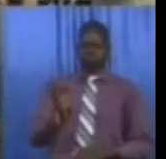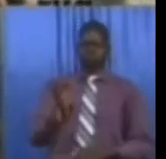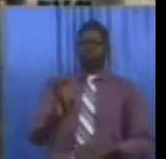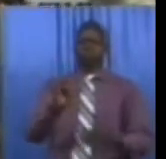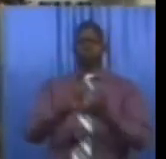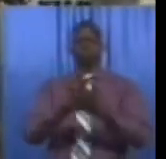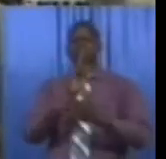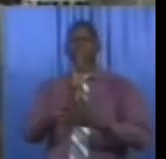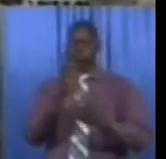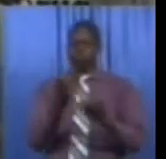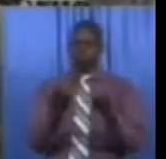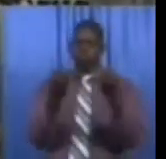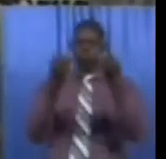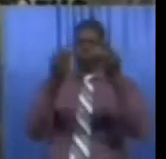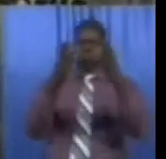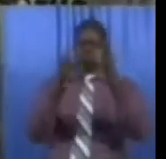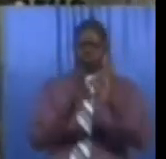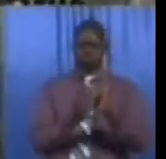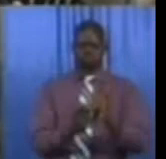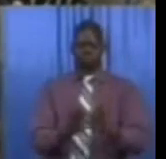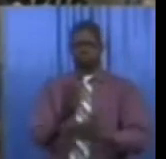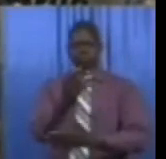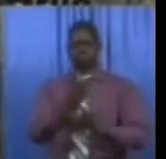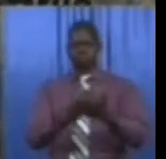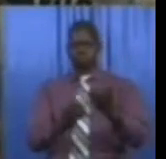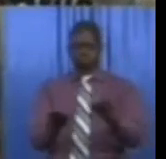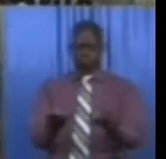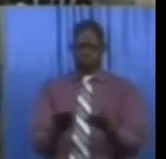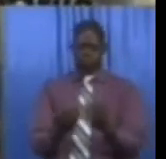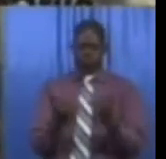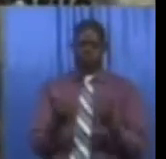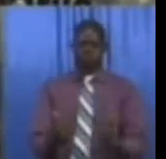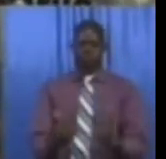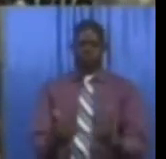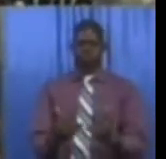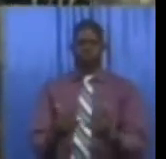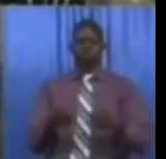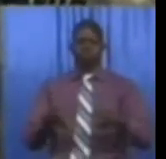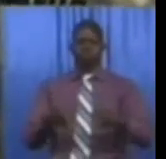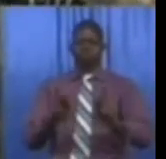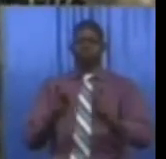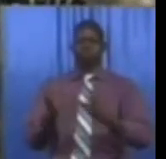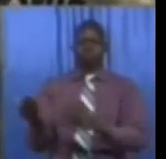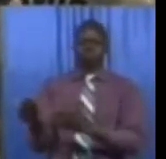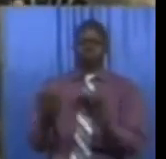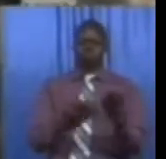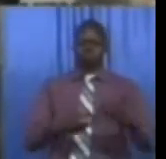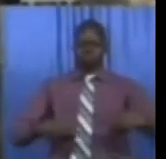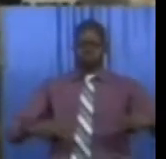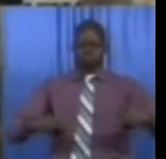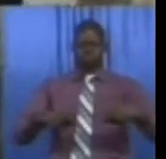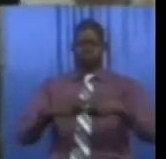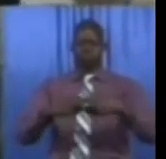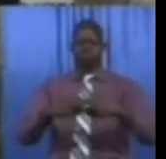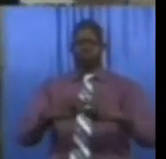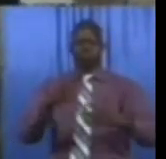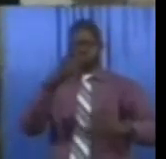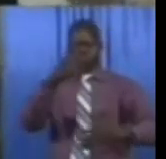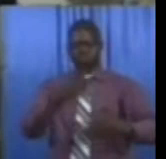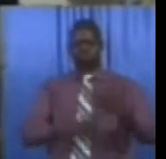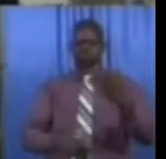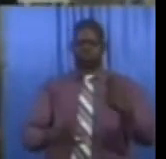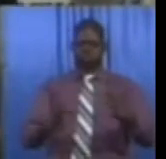100 MW, ça représente à peu près la moitié de nos besoins actuellement. Donc ça nous permettra d'importer l'énergie à un coût qui est